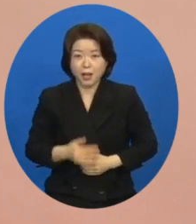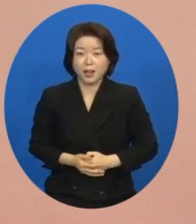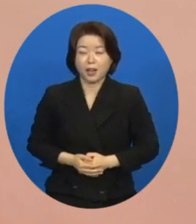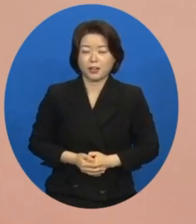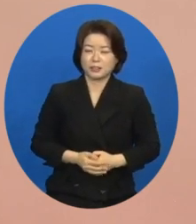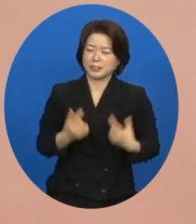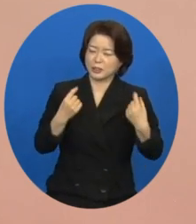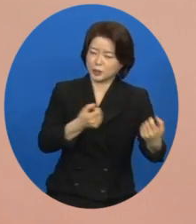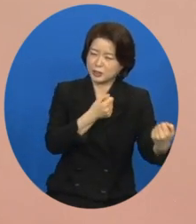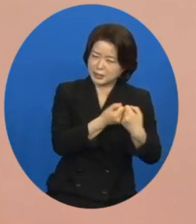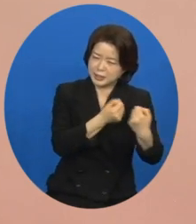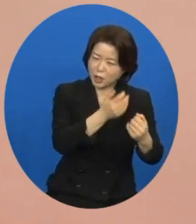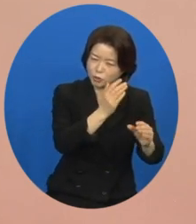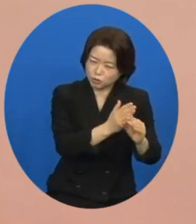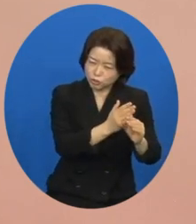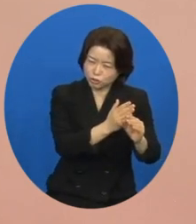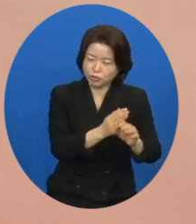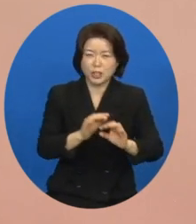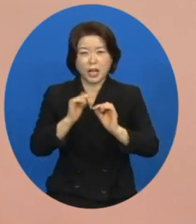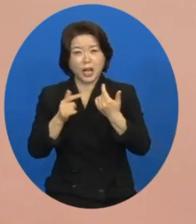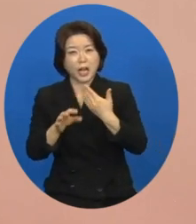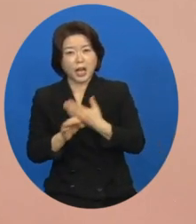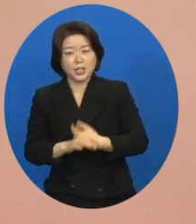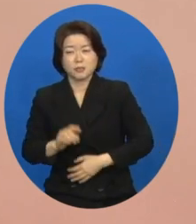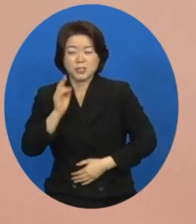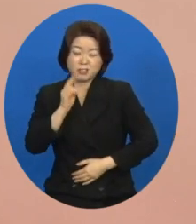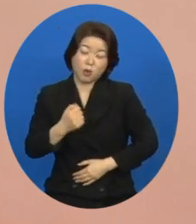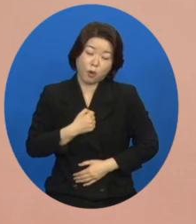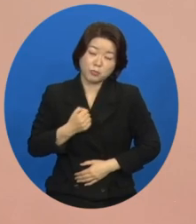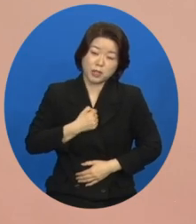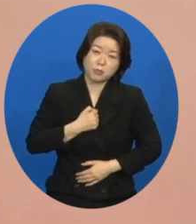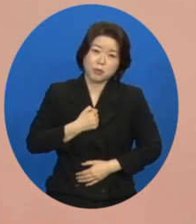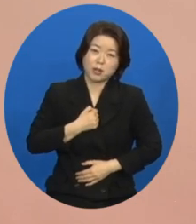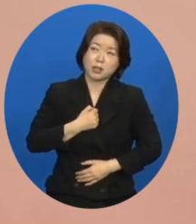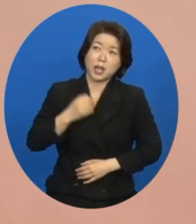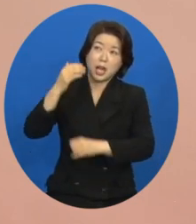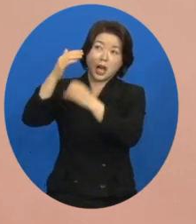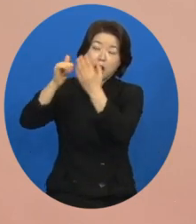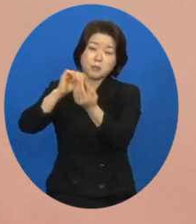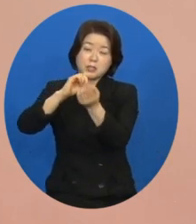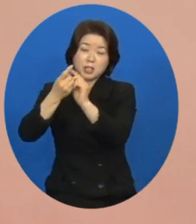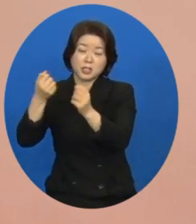싸우는지, 아니면 너무 답답해서 대신 싸워주고 싶은지.